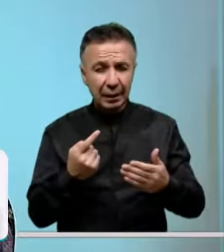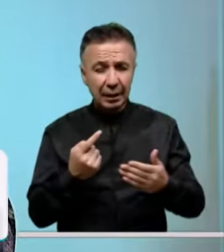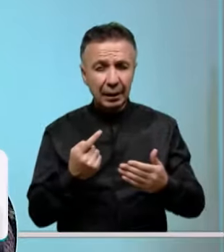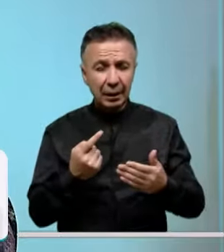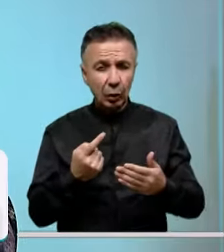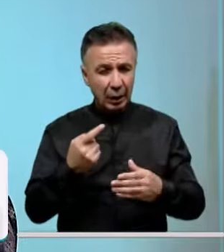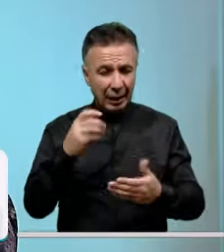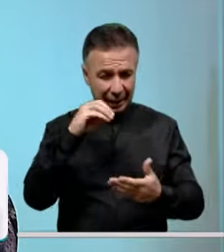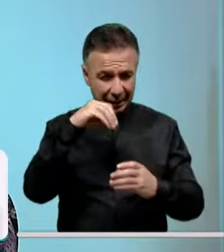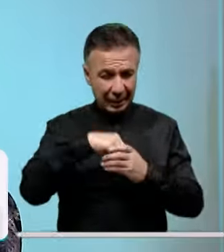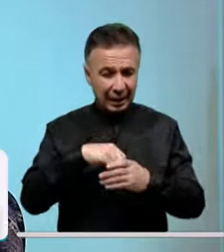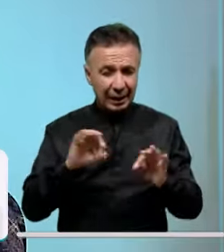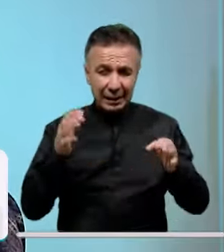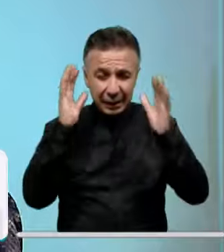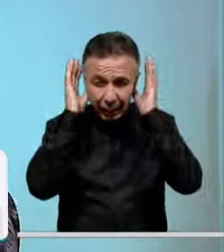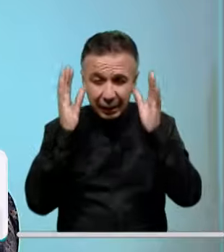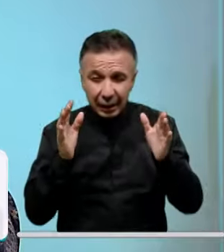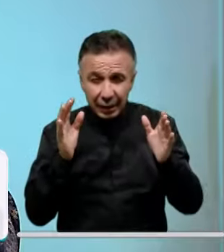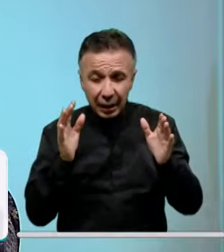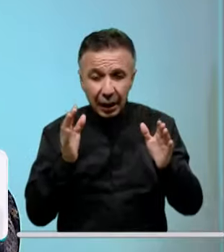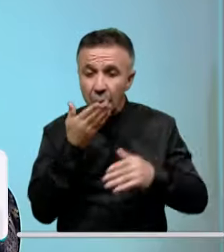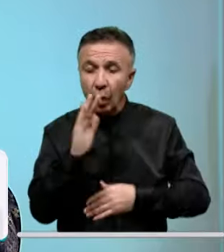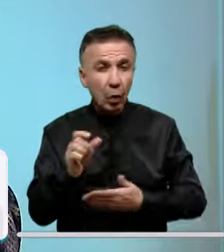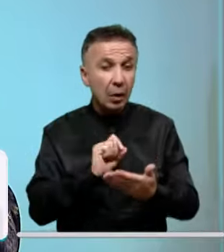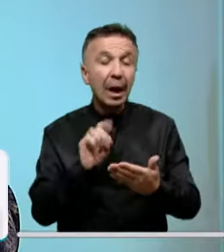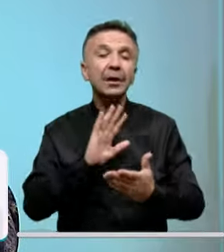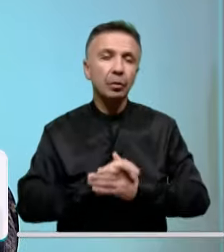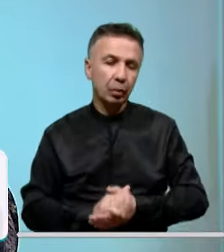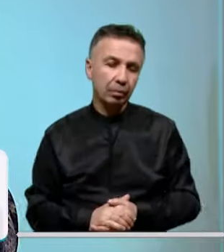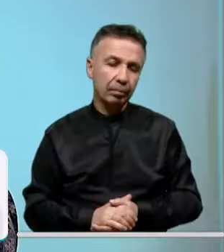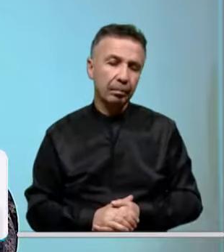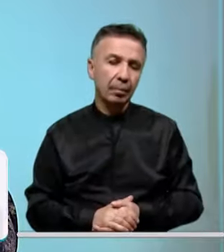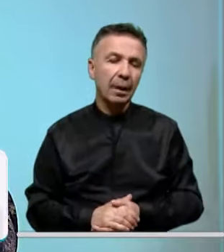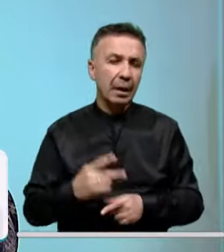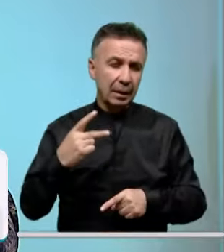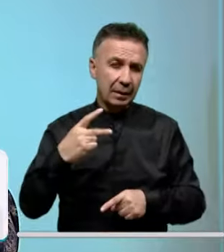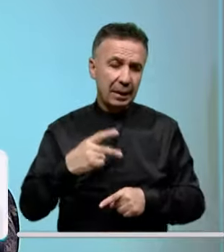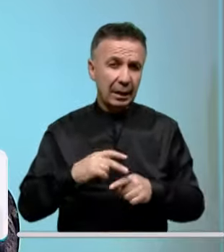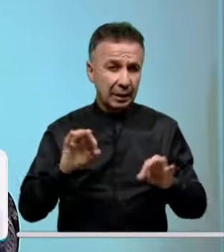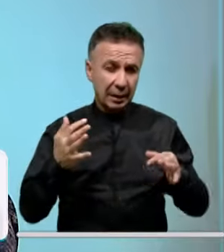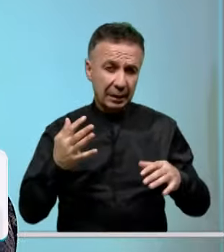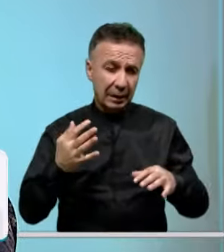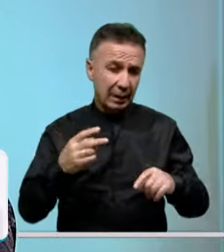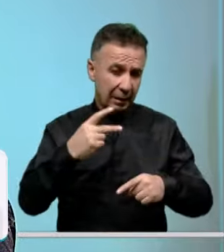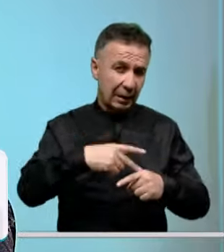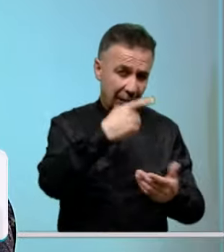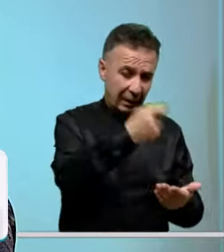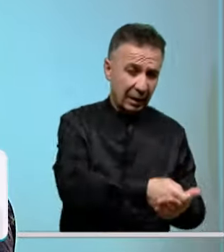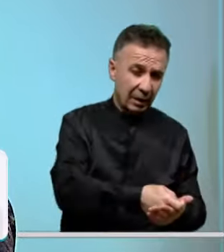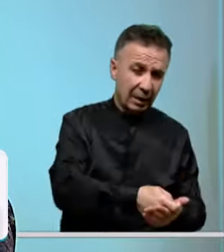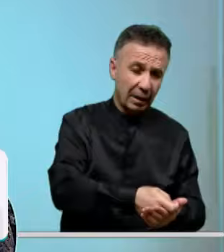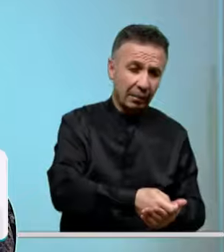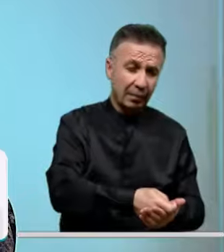değerli dostlar. Aziz kardeşlerim. Bakın zekatın nasıl verileceği اَقِيمُ الصَّلَاةُ